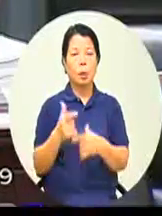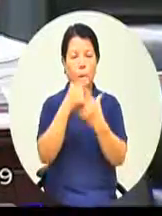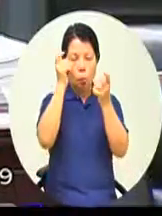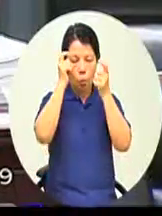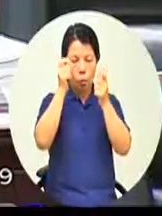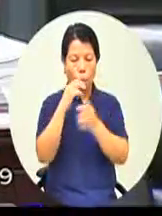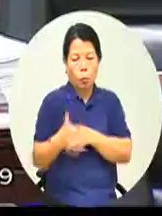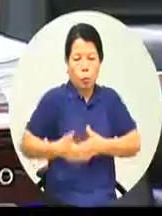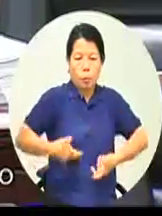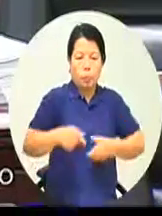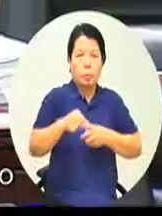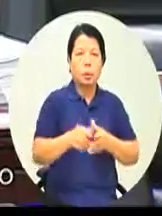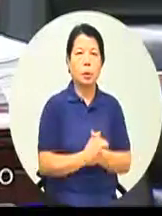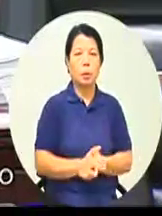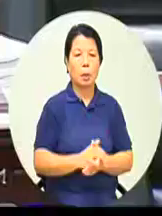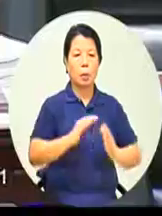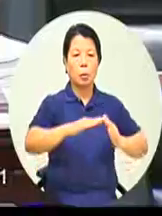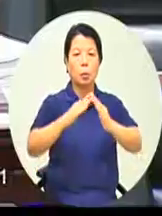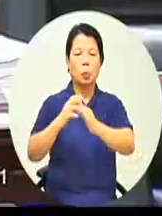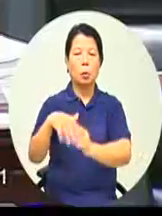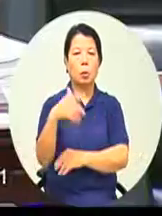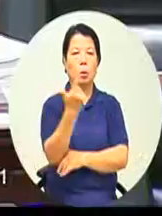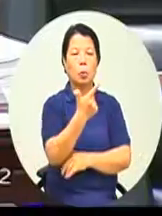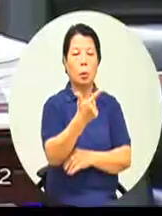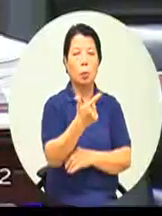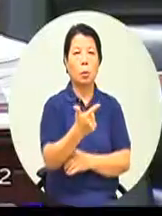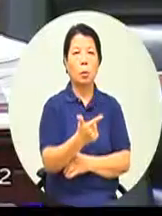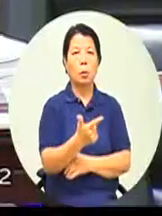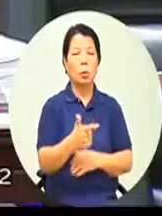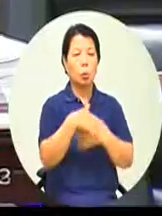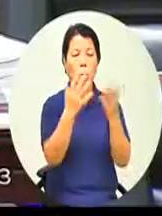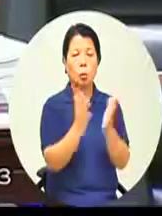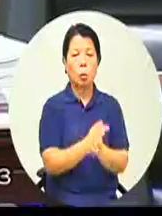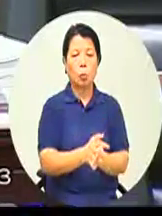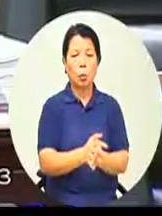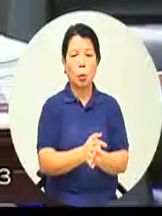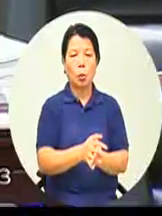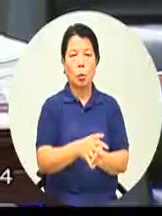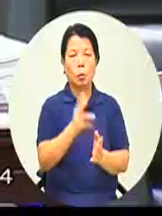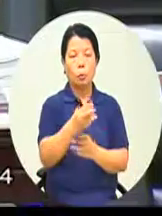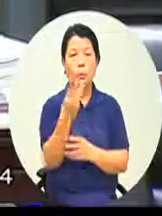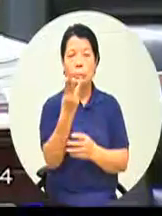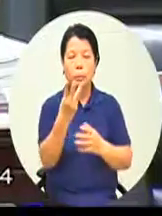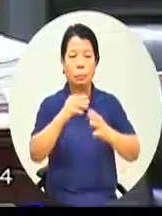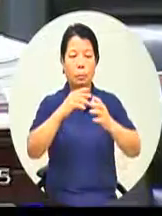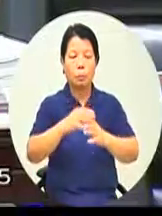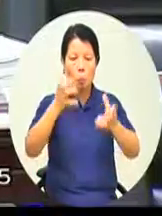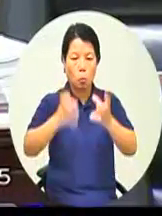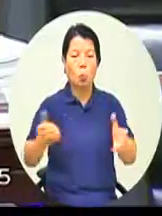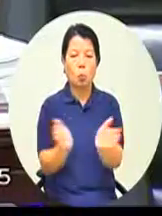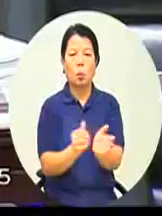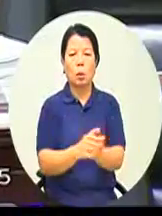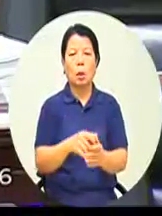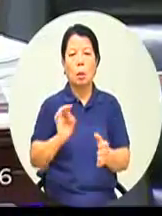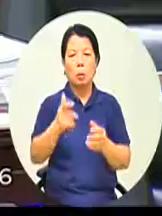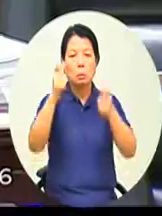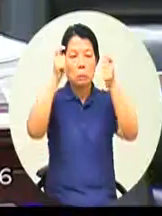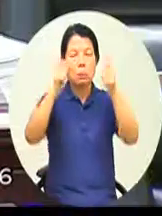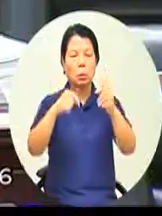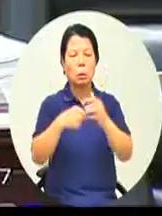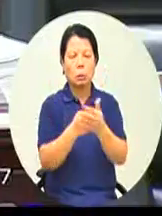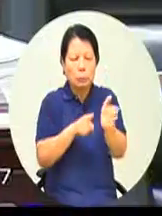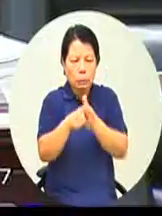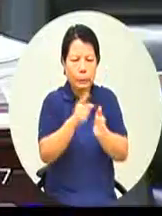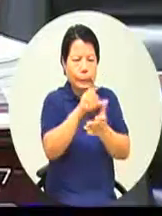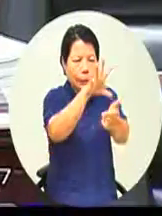尼，人已经六都已经三四都拢成立嘛，为什么高雄市去退伫后壁，啊，前面恶人？你看我